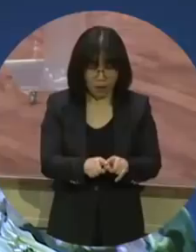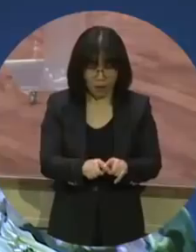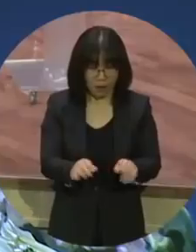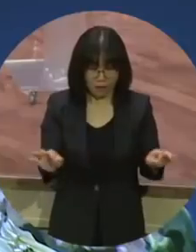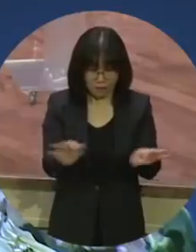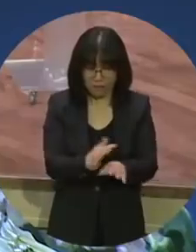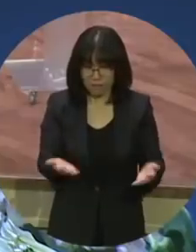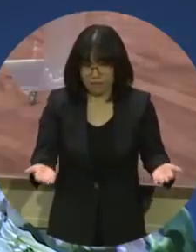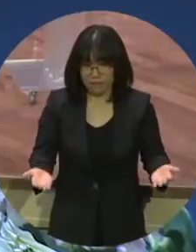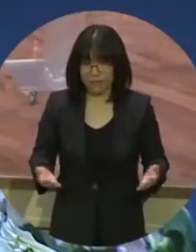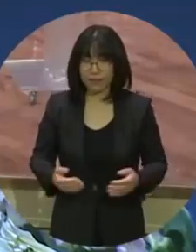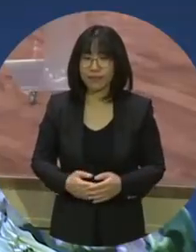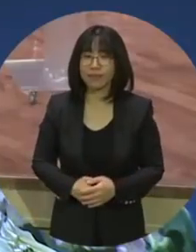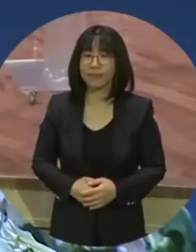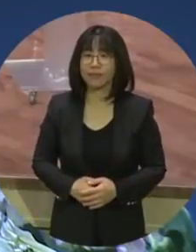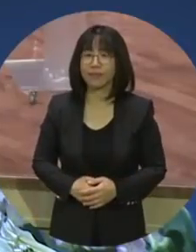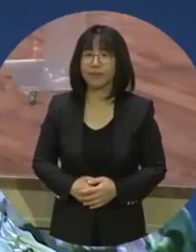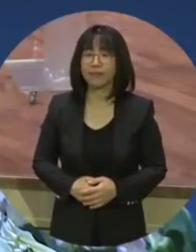없고,